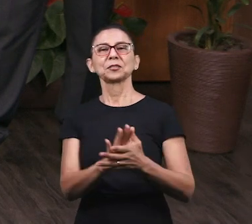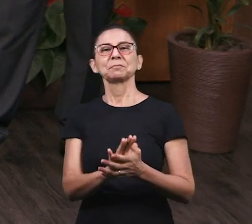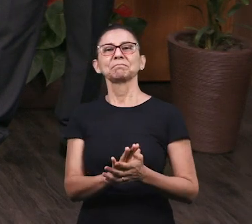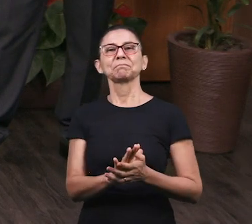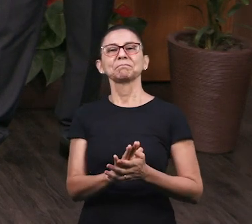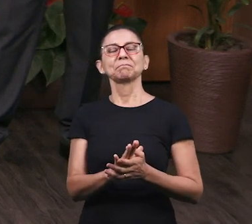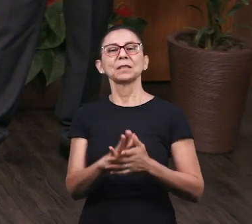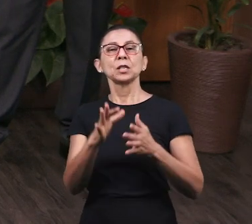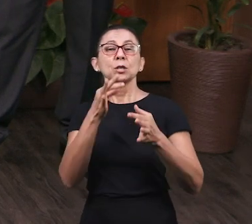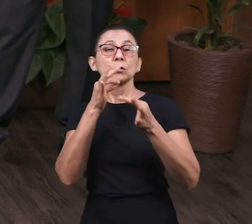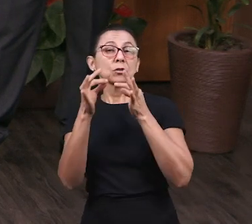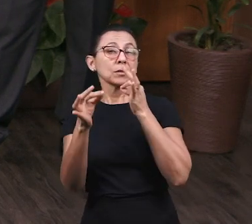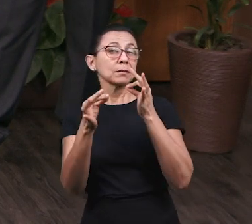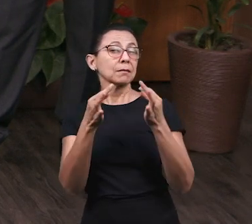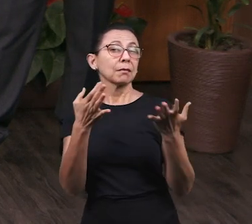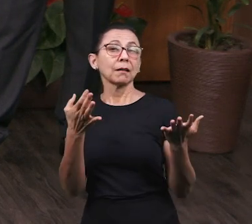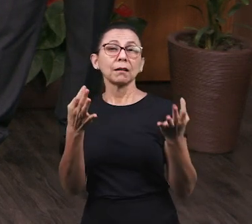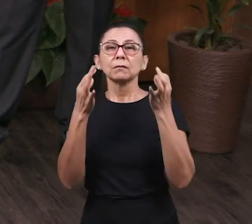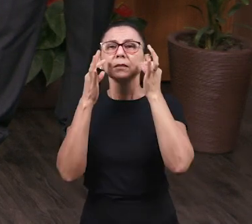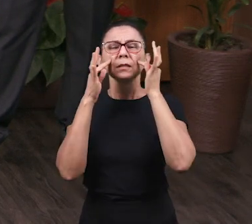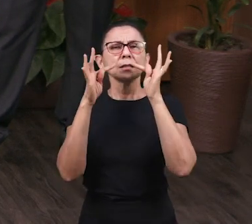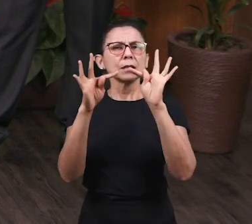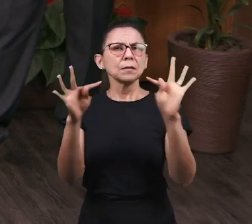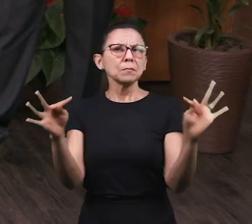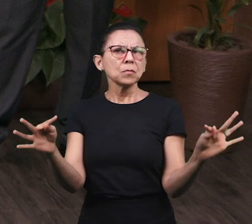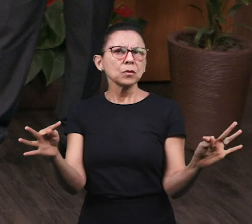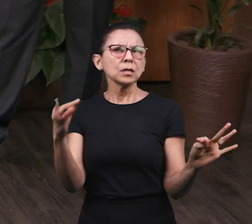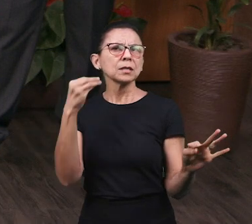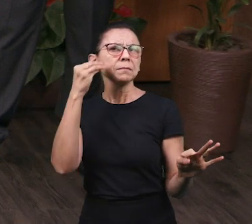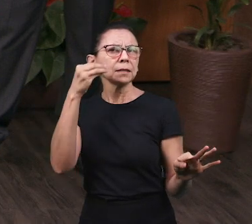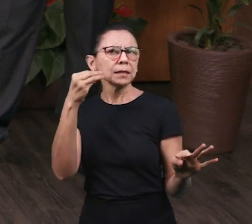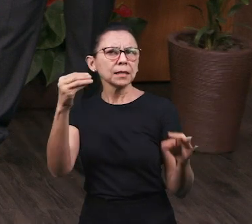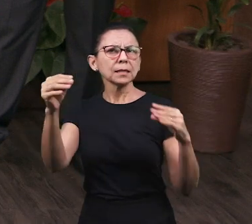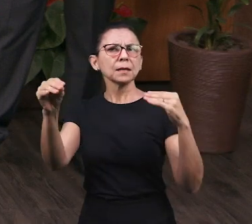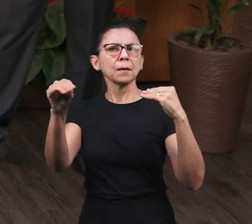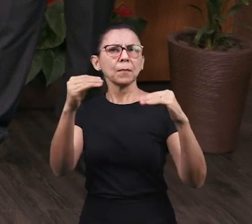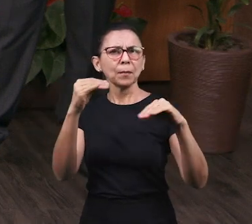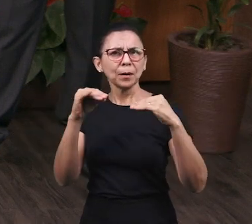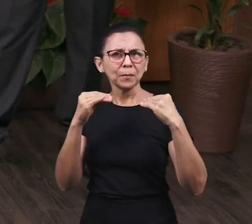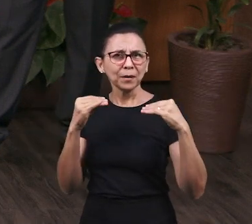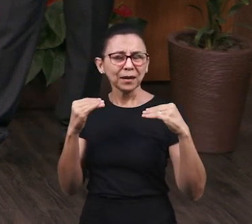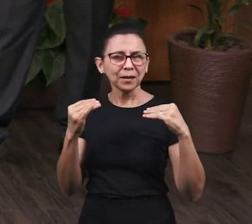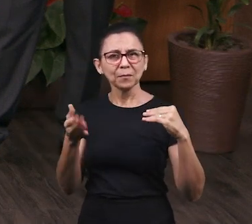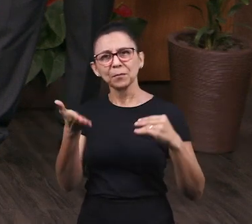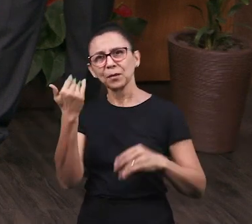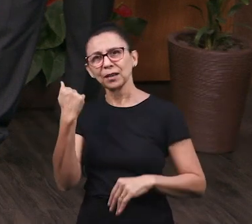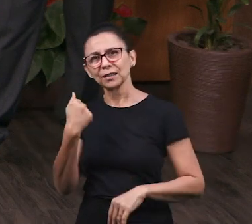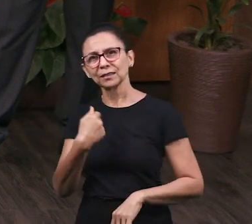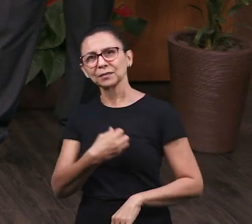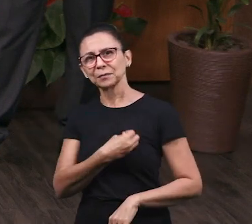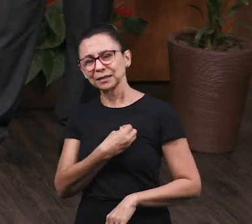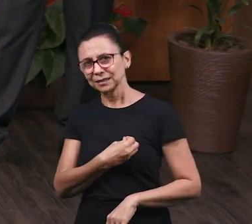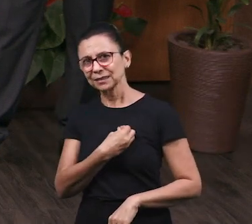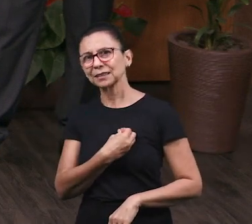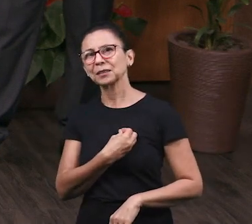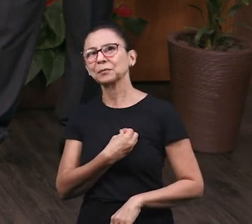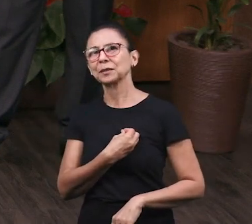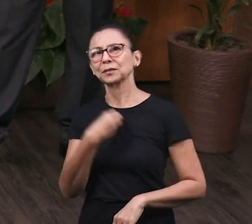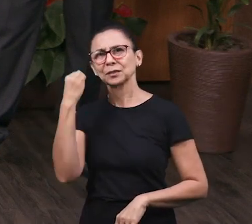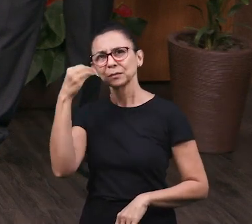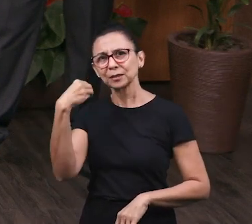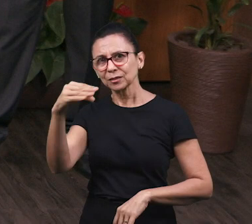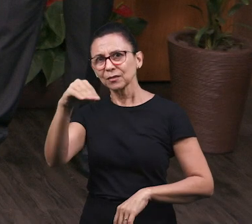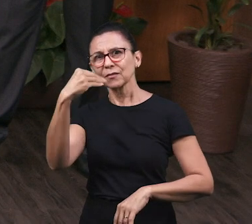message, suggestion, témoignage ou expérience. Participez. Envoyez votre